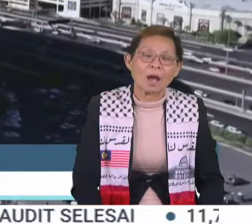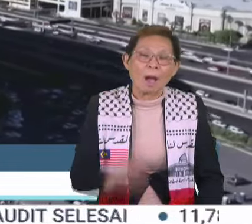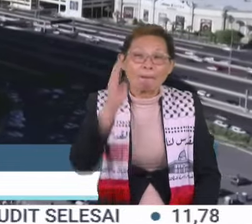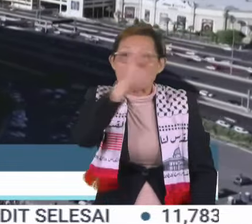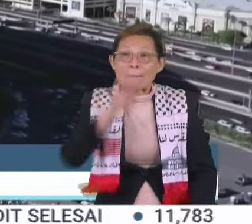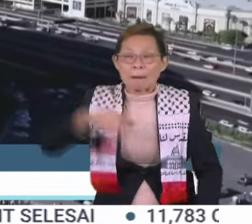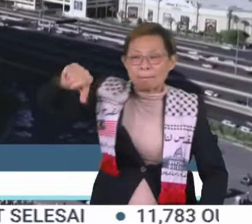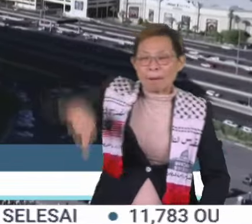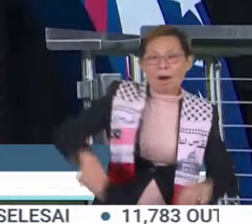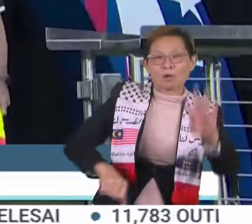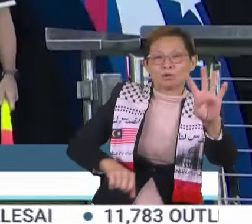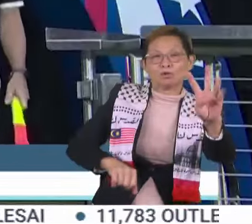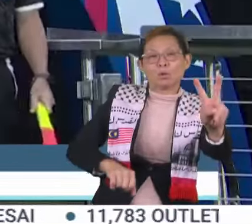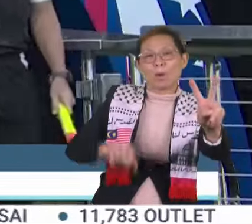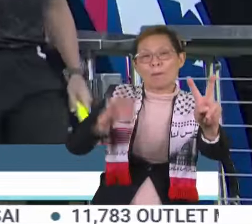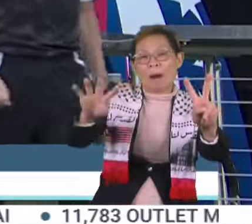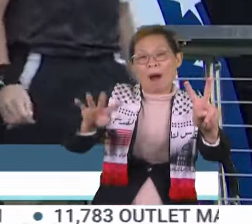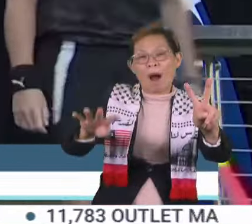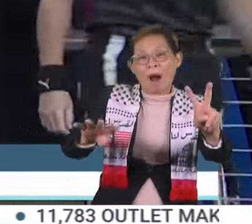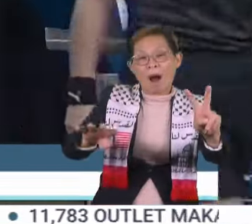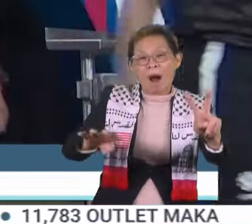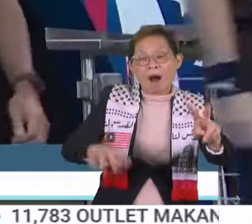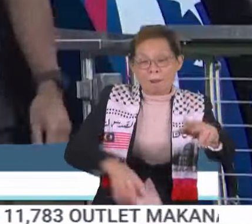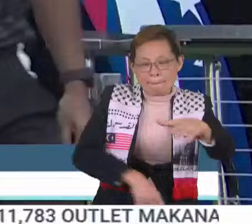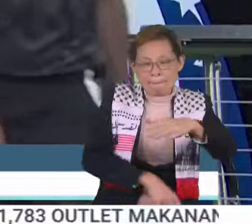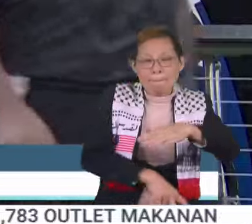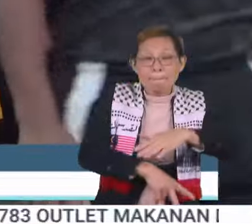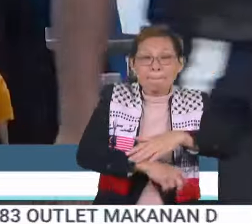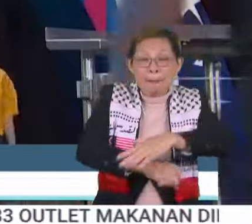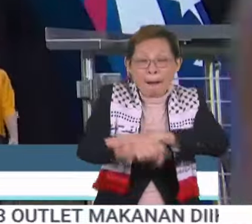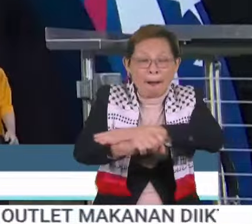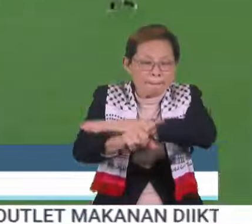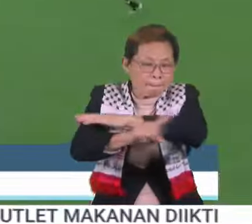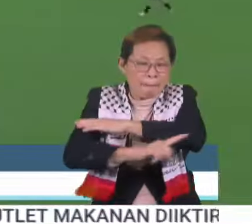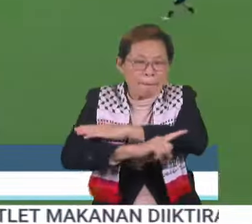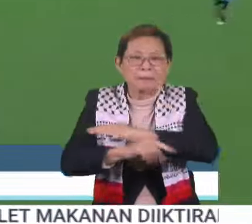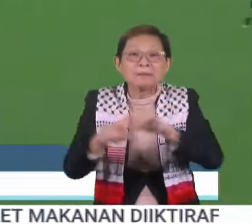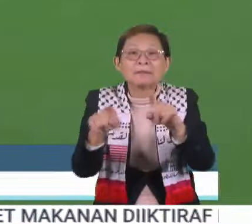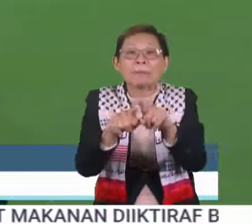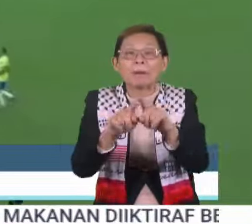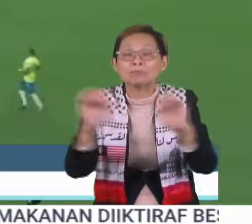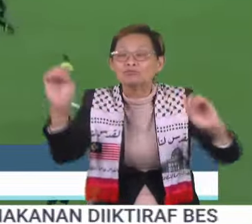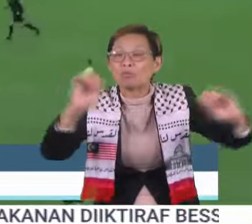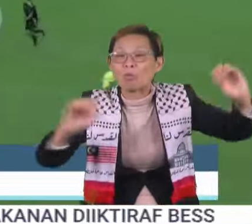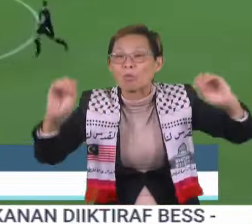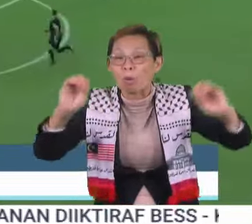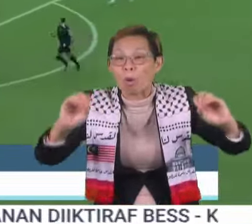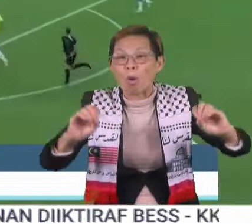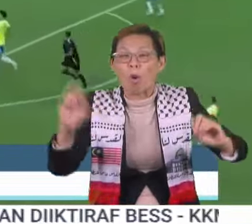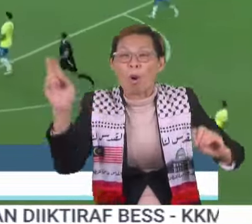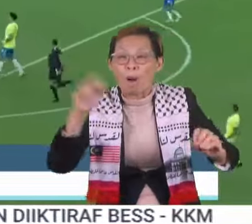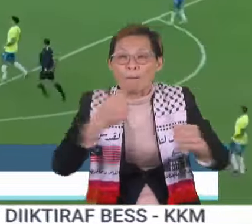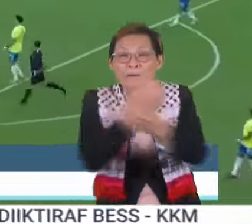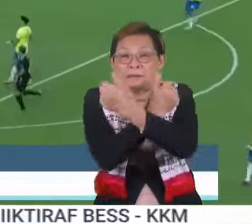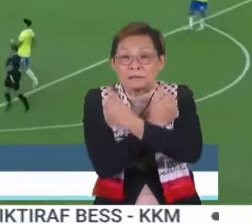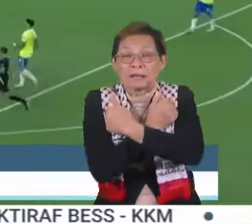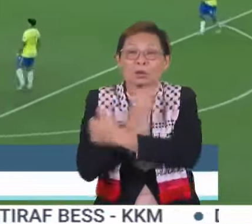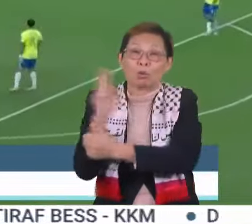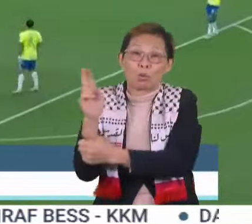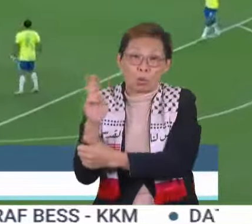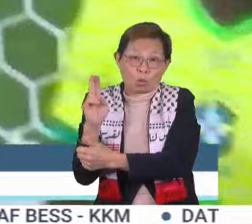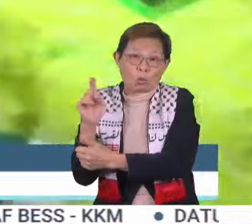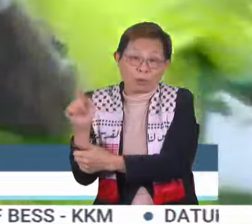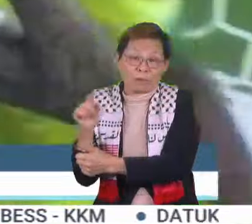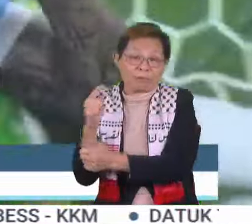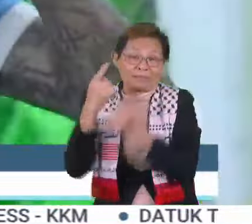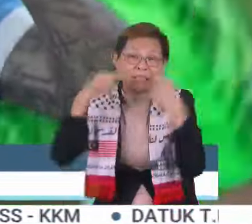Brazil tewas 2-4 pada penentuan sepakan penalti selepas seri tanpa jaringan ke atas Uruguay. Penjaga gol Uruguay, Sergio